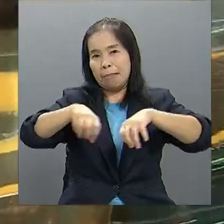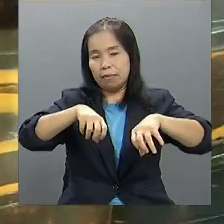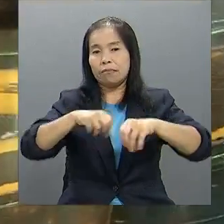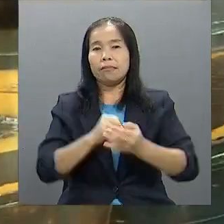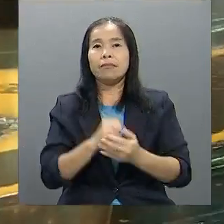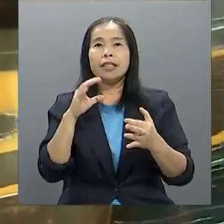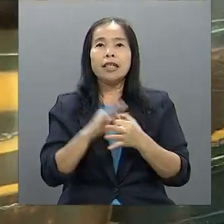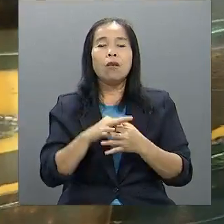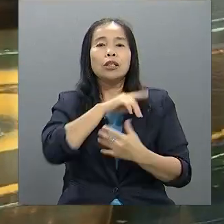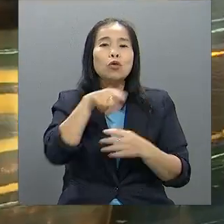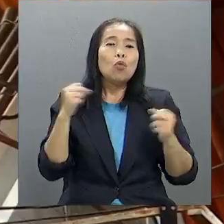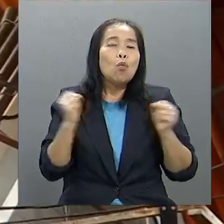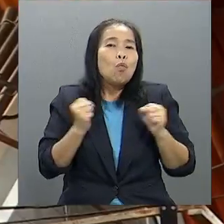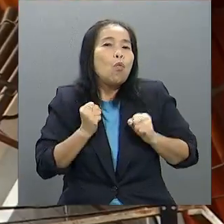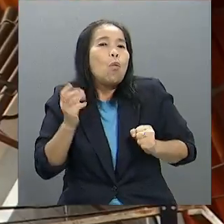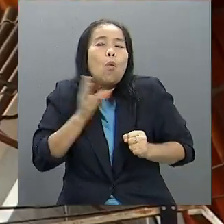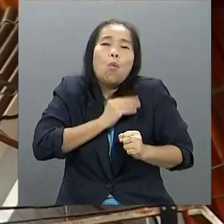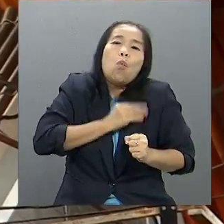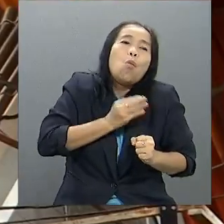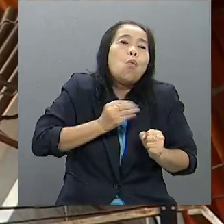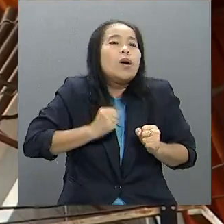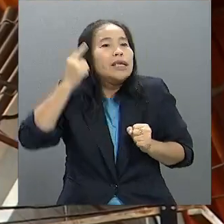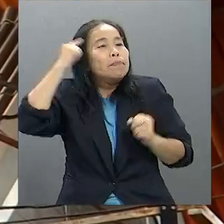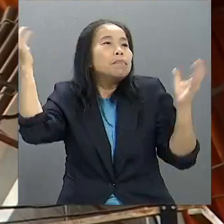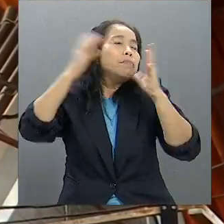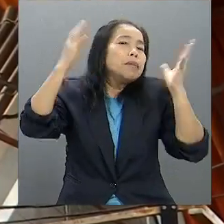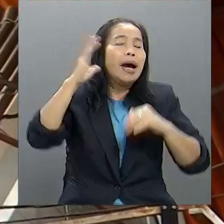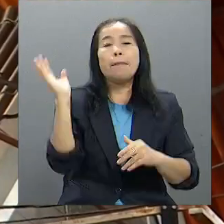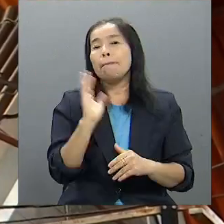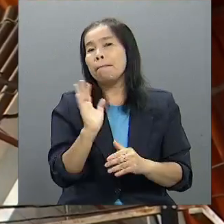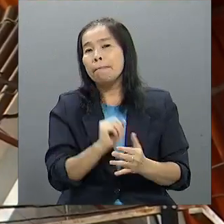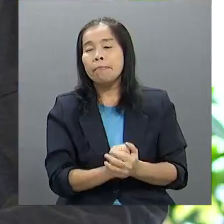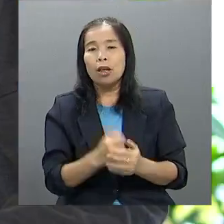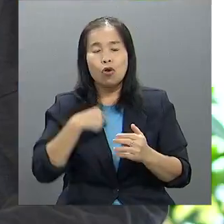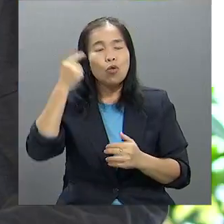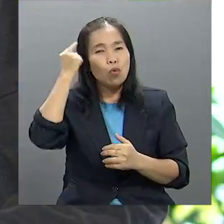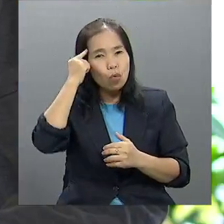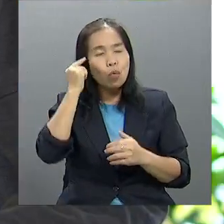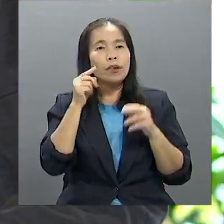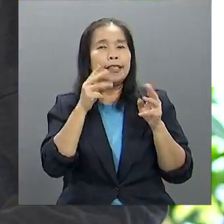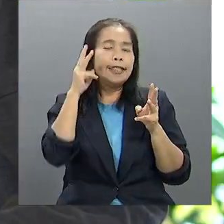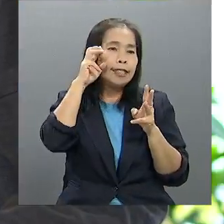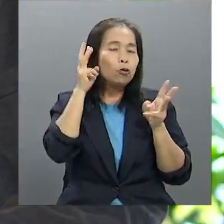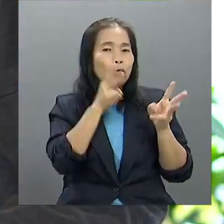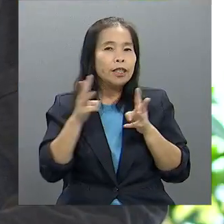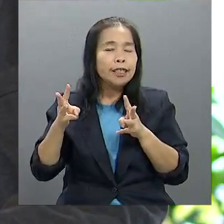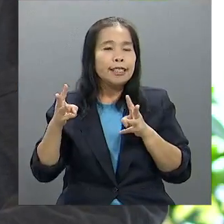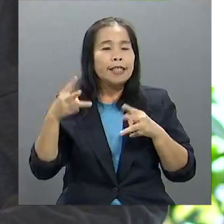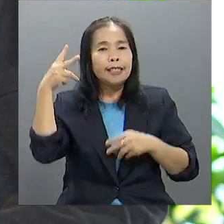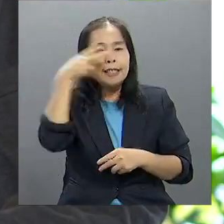ที่เกินความจำเป็นเรารู้ว่าอะไรเป็นความเสี่ยงใครที่มีความเสี่ยงสูงเพราะฉ